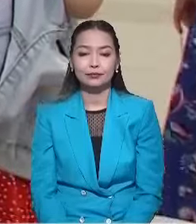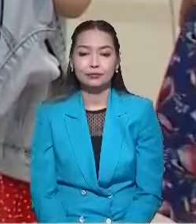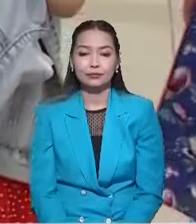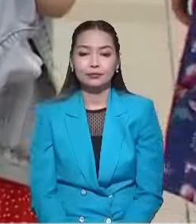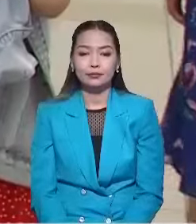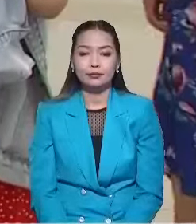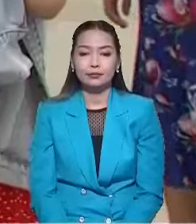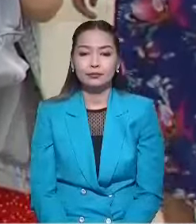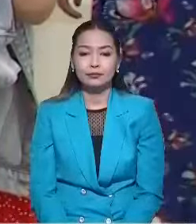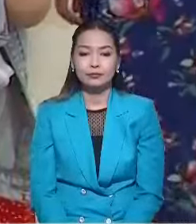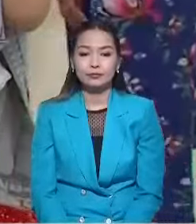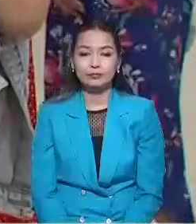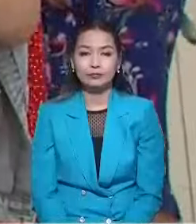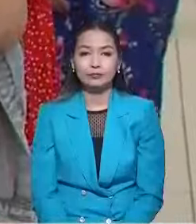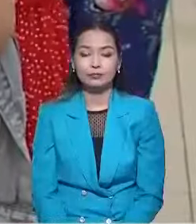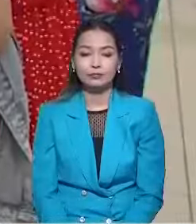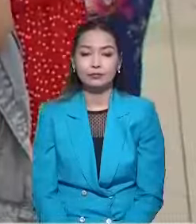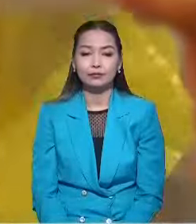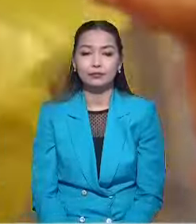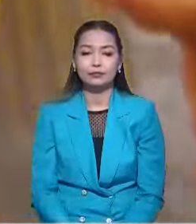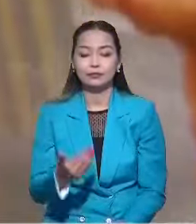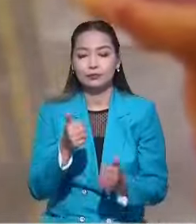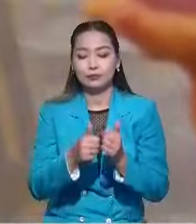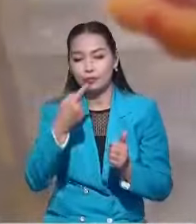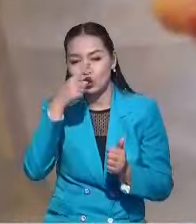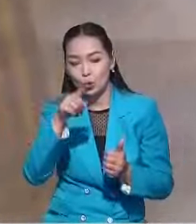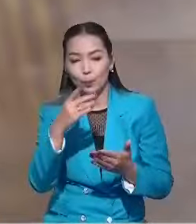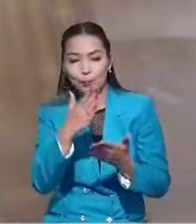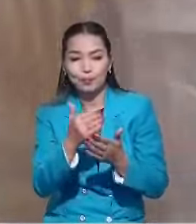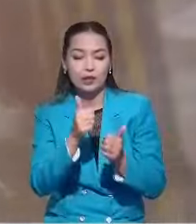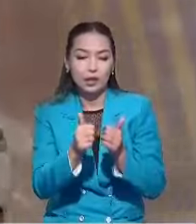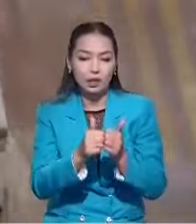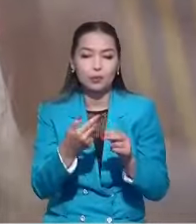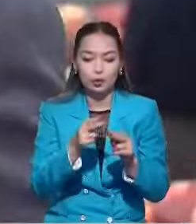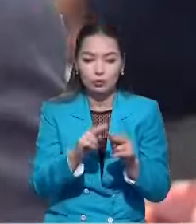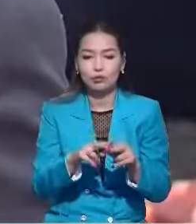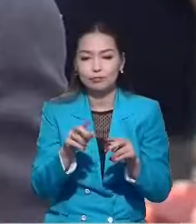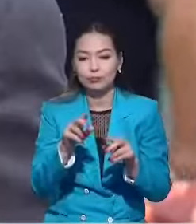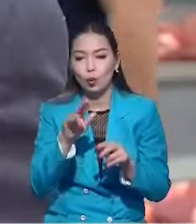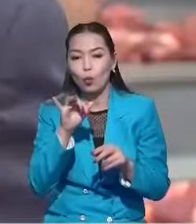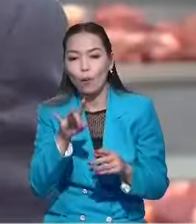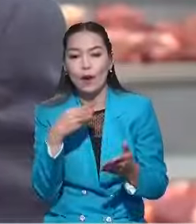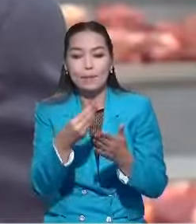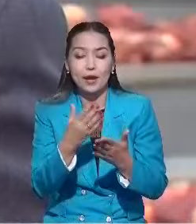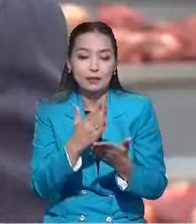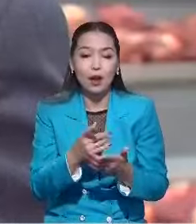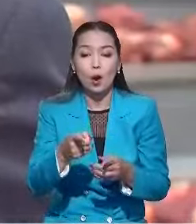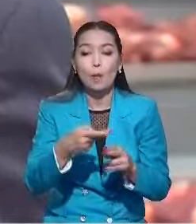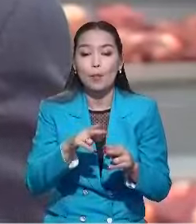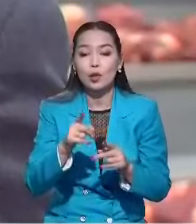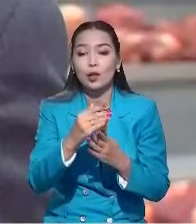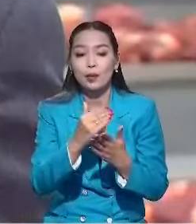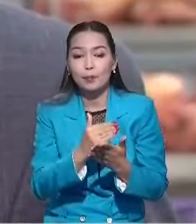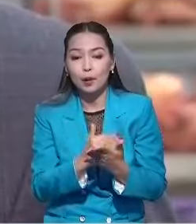Әр малдың өзінің нөмірі болады. Сол нөмірі арқылы әр қайсына бөлек-бөлек QR-код беріледі. Осы бағдарламаның